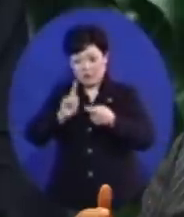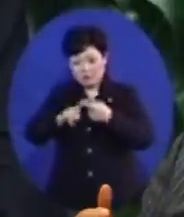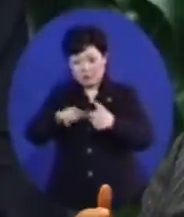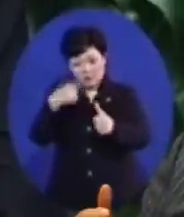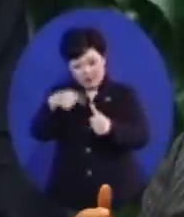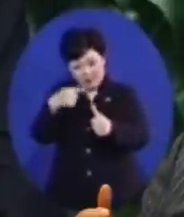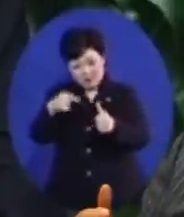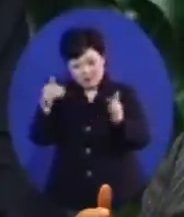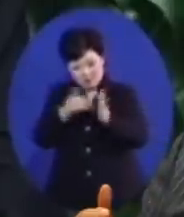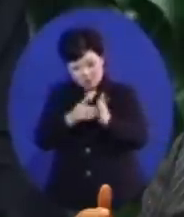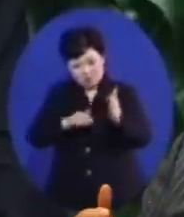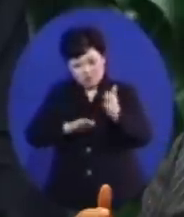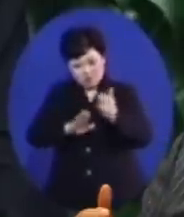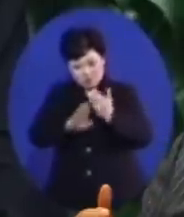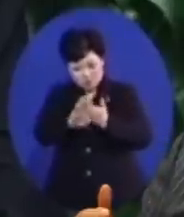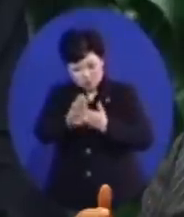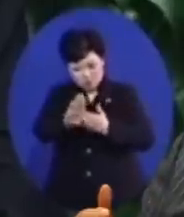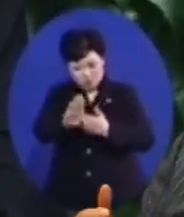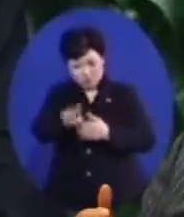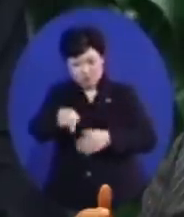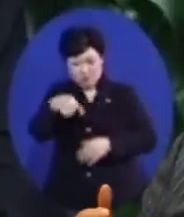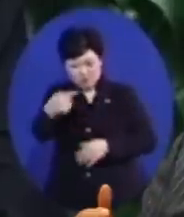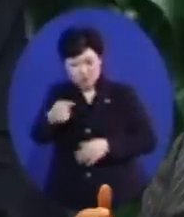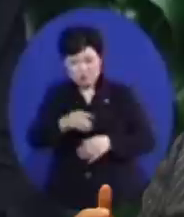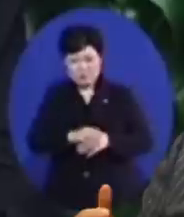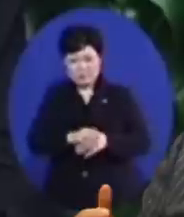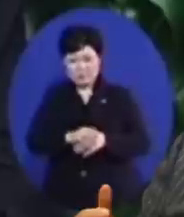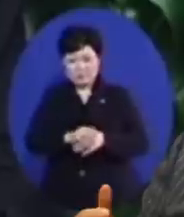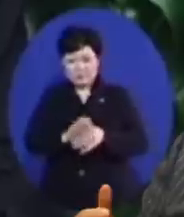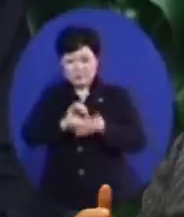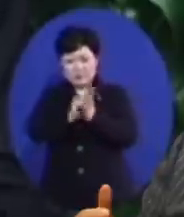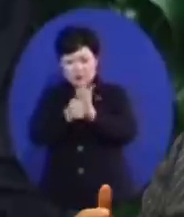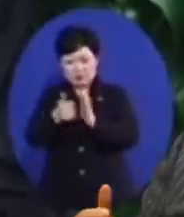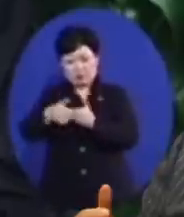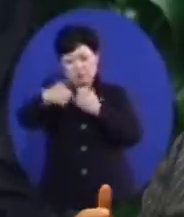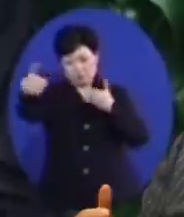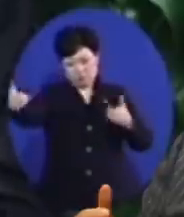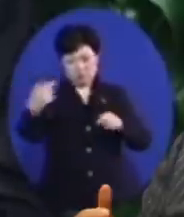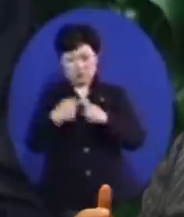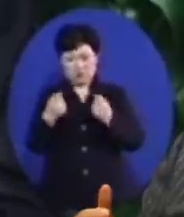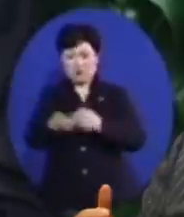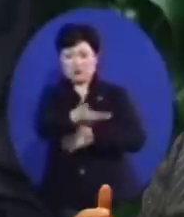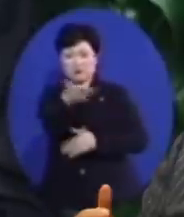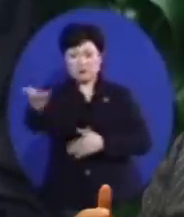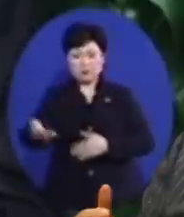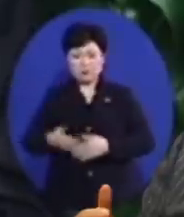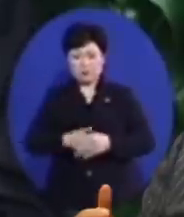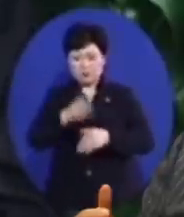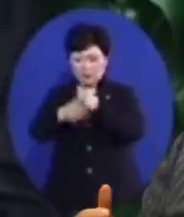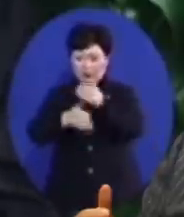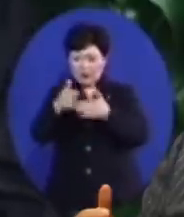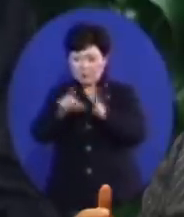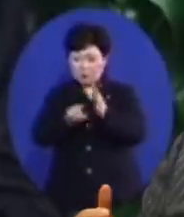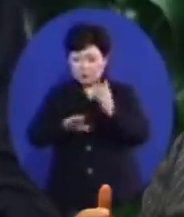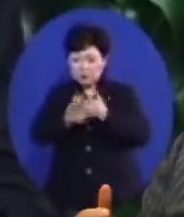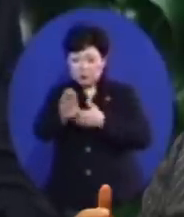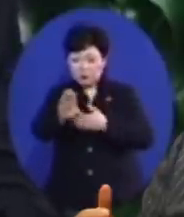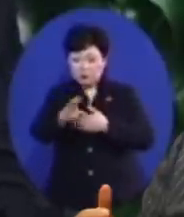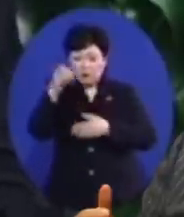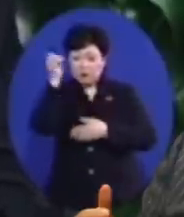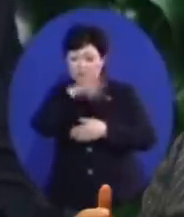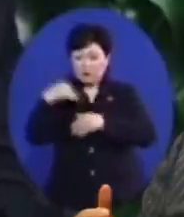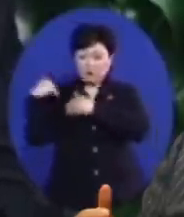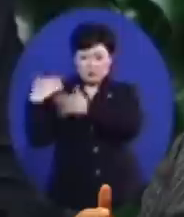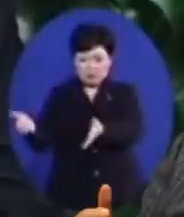다음에 그 다음에는 상상의 짝을 지어내버리는 것입니다. 우리 하나님은 여러분 우리 예수 믿고 난 다음 그냥 우리를 내던져 놓지